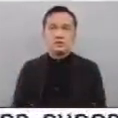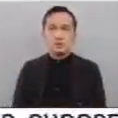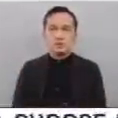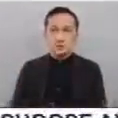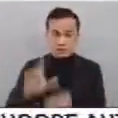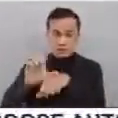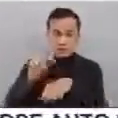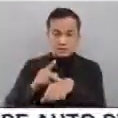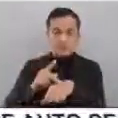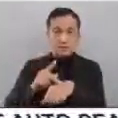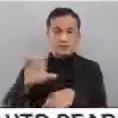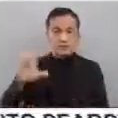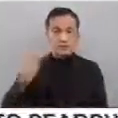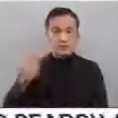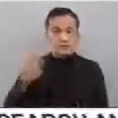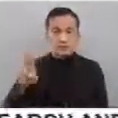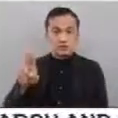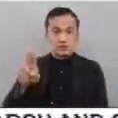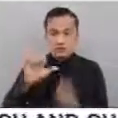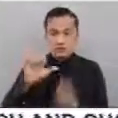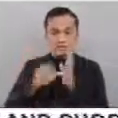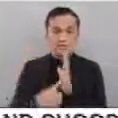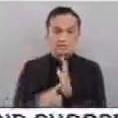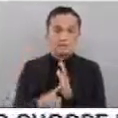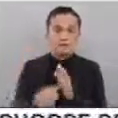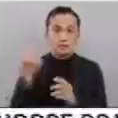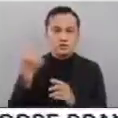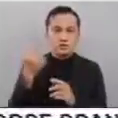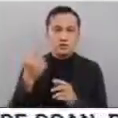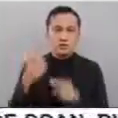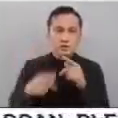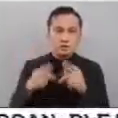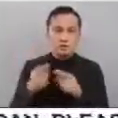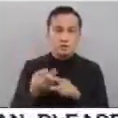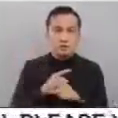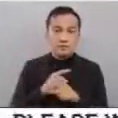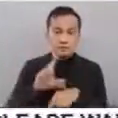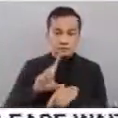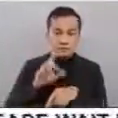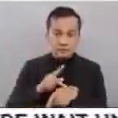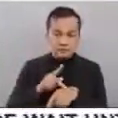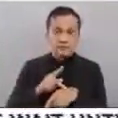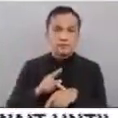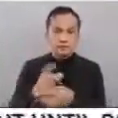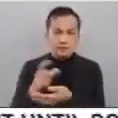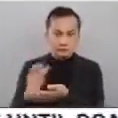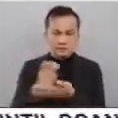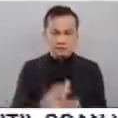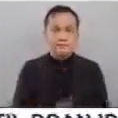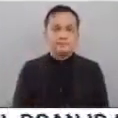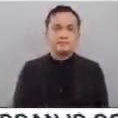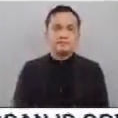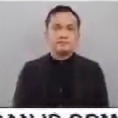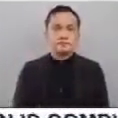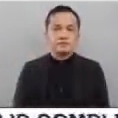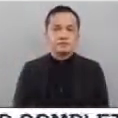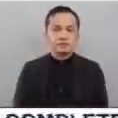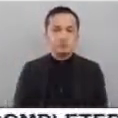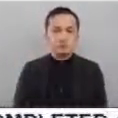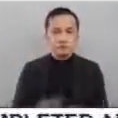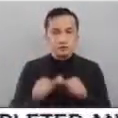siya. Kaya marami rin taong hindi pa nagpabakuna dahil sa nadala na sa dengbak siya. Tuwing may